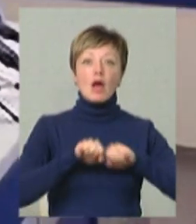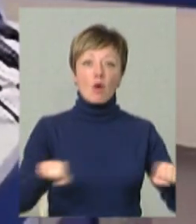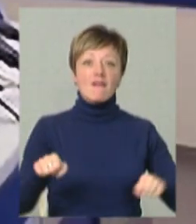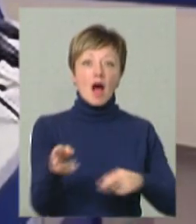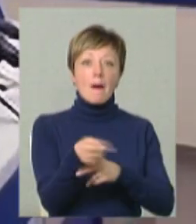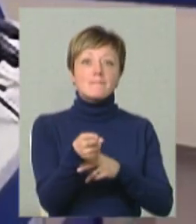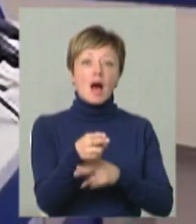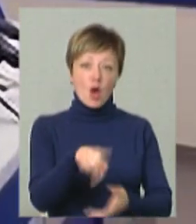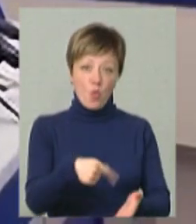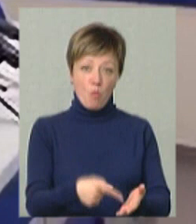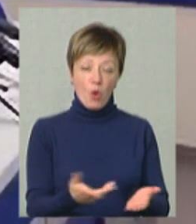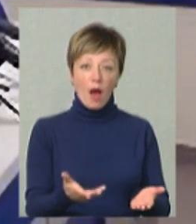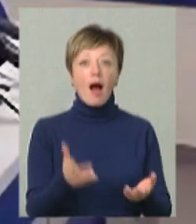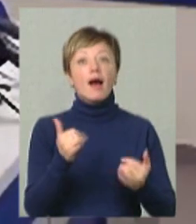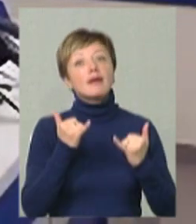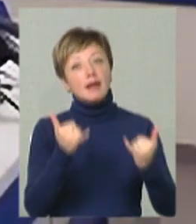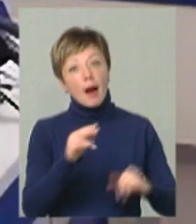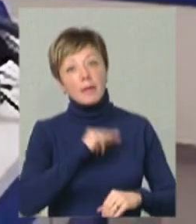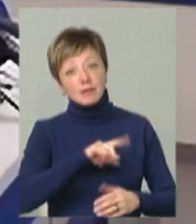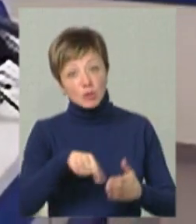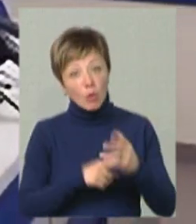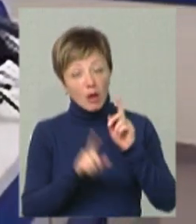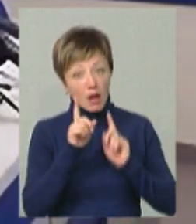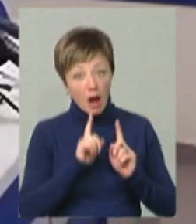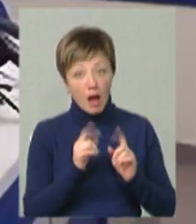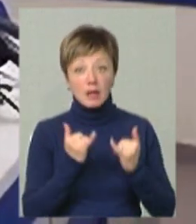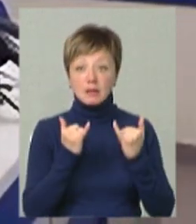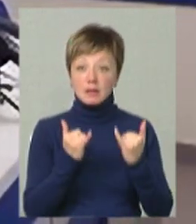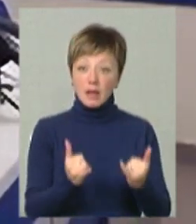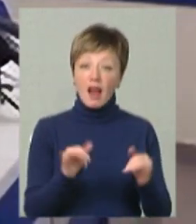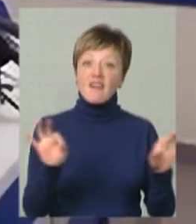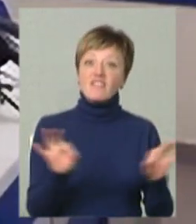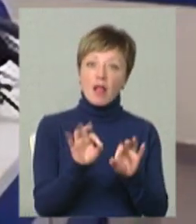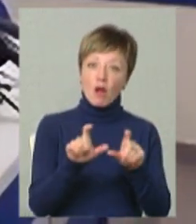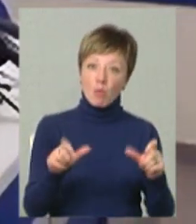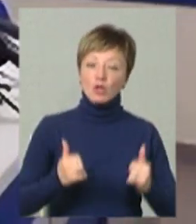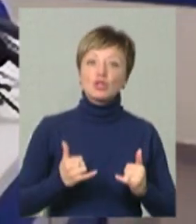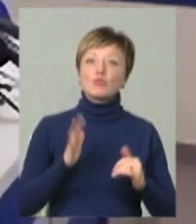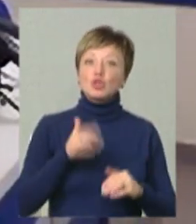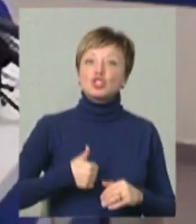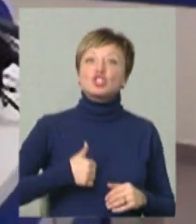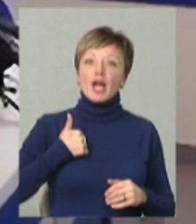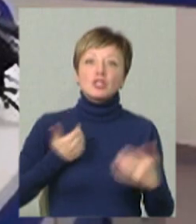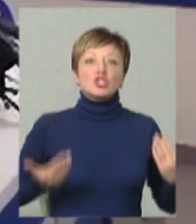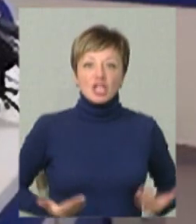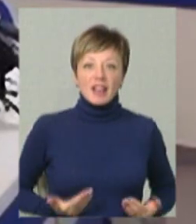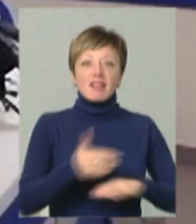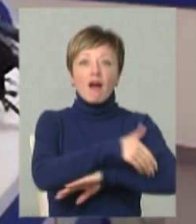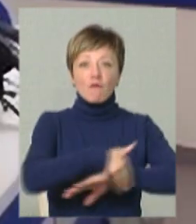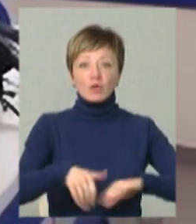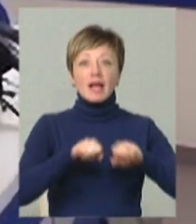Маріуполя. І для працівників міської ради, для філармонії буде честь жити на вулиці